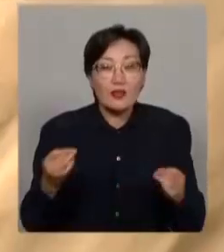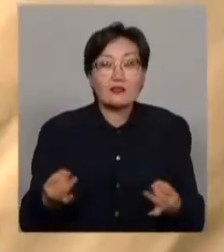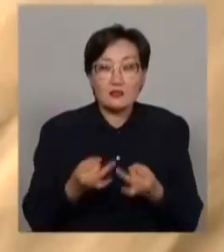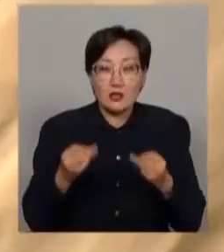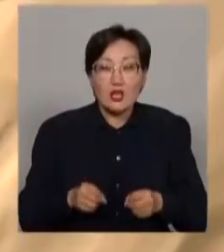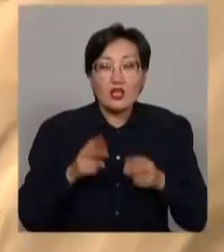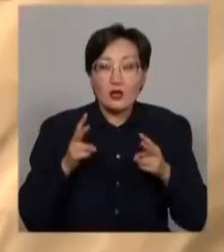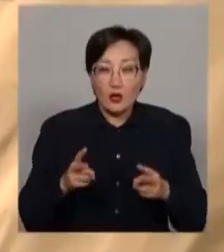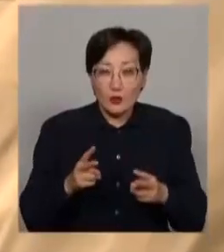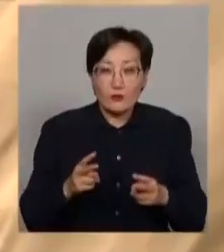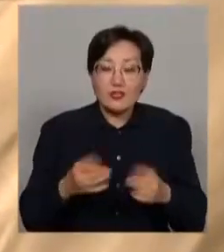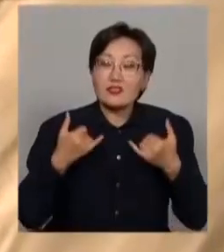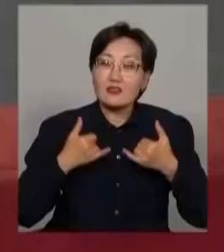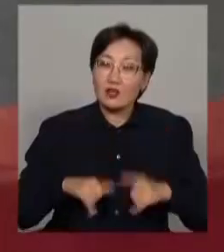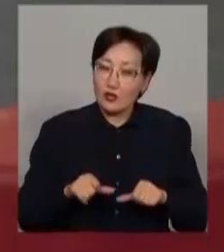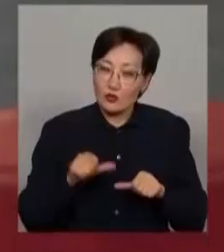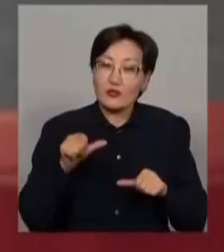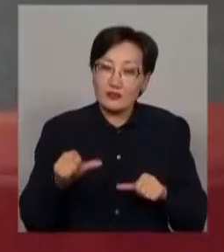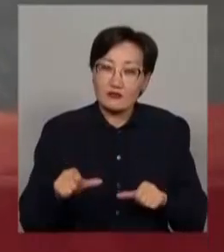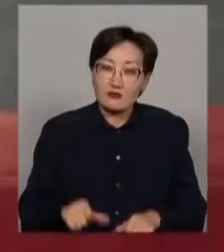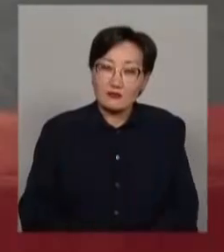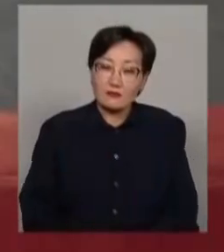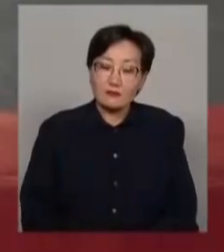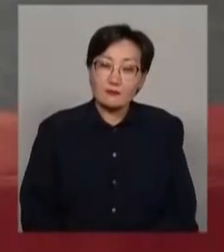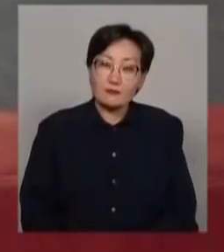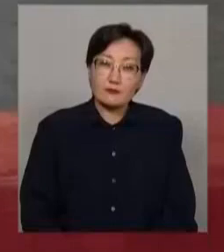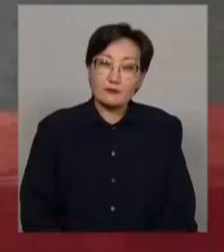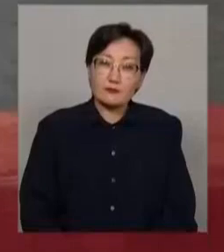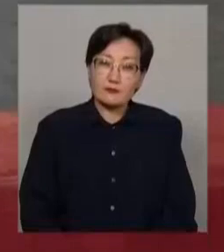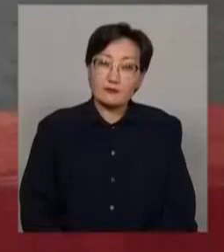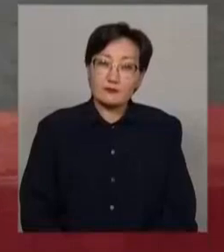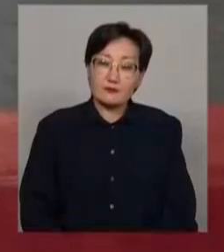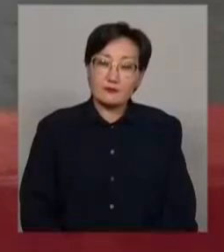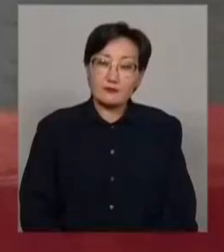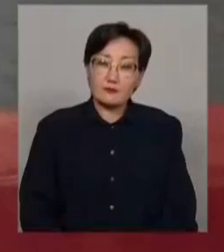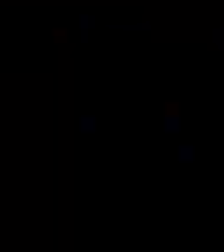Қауіп-қатері таңғалдыруымен ерекше. Мадина Оқас, Ялқынжан Әшімжанов, Алматы телеарнасы.